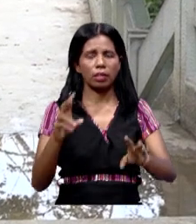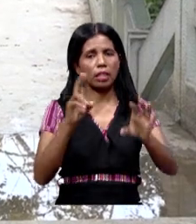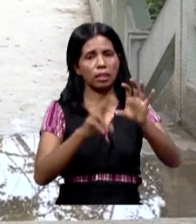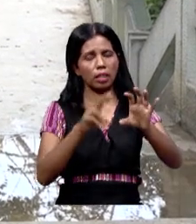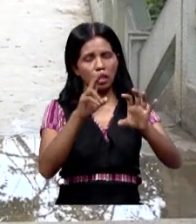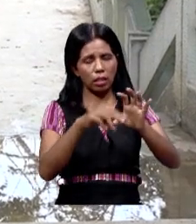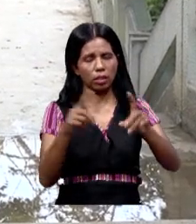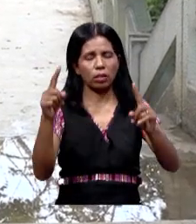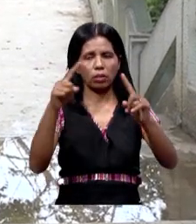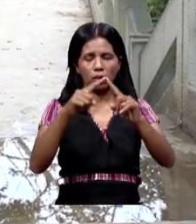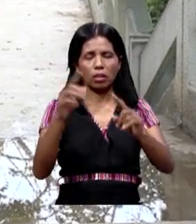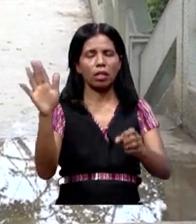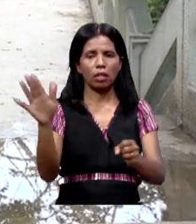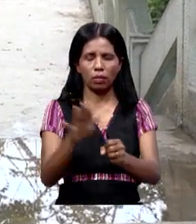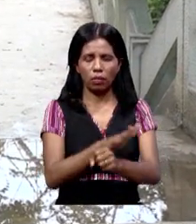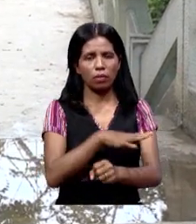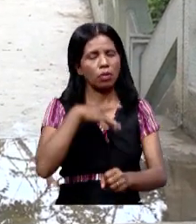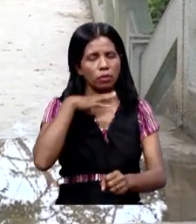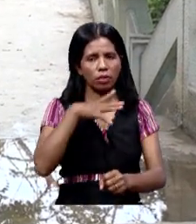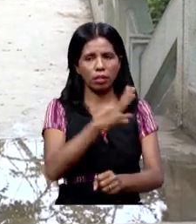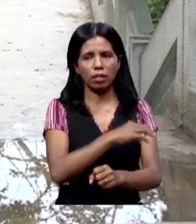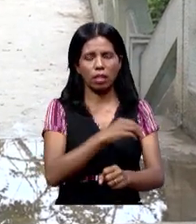na konu votahu. Alendene iha